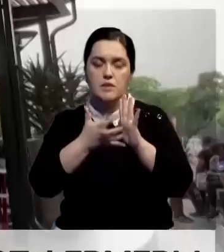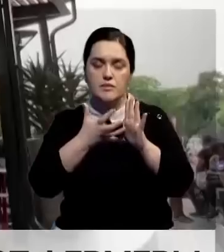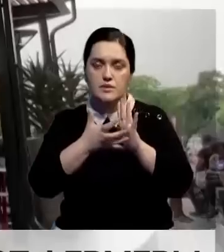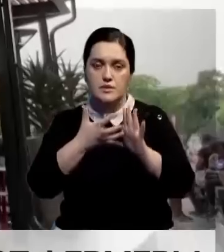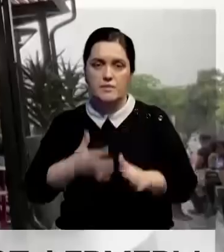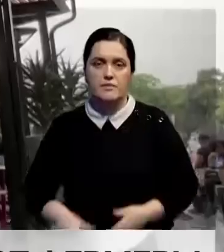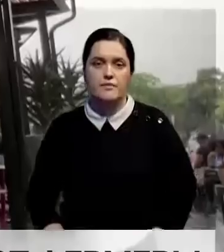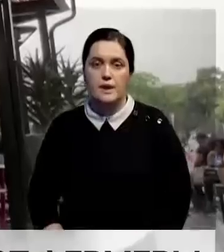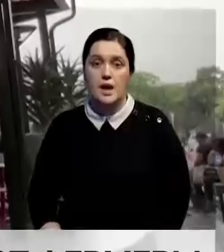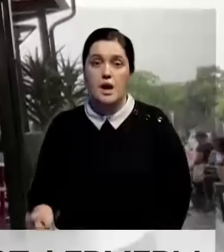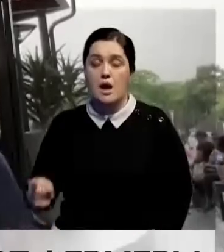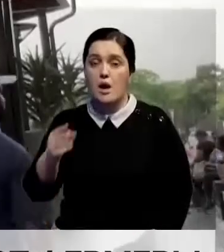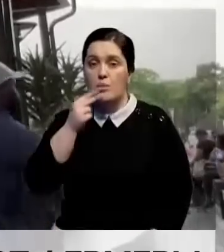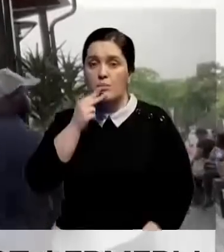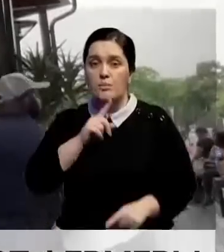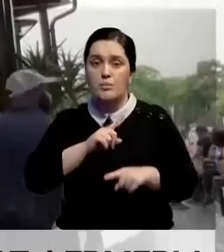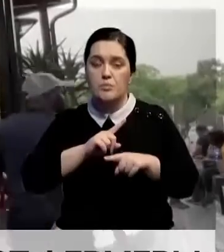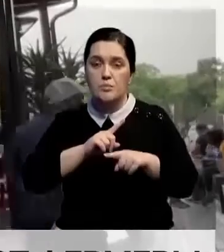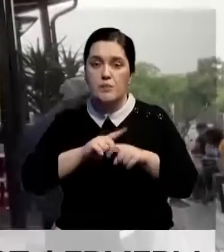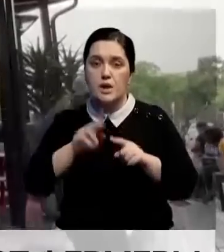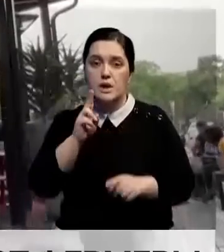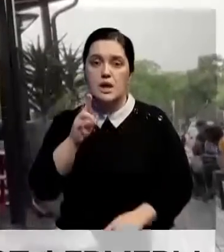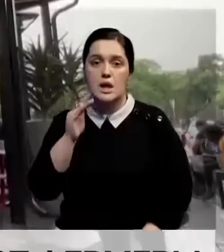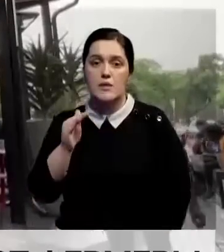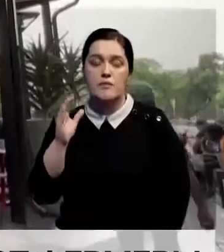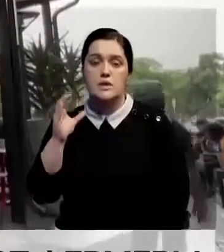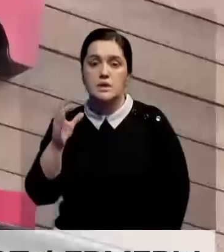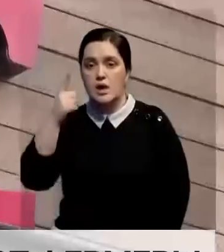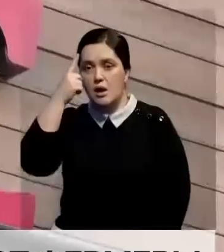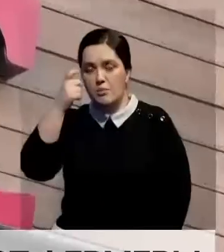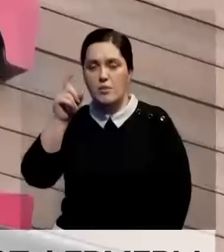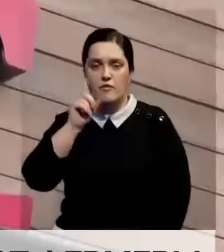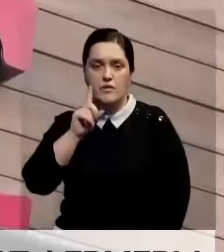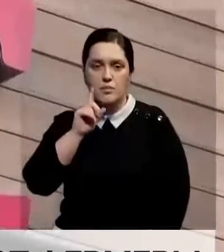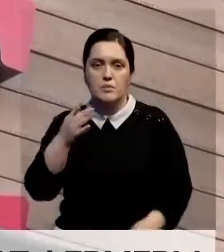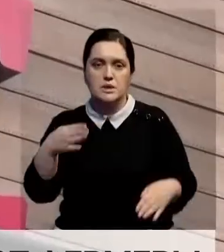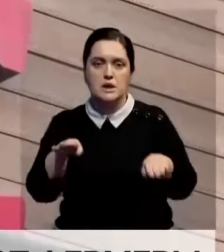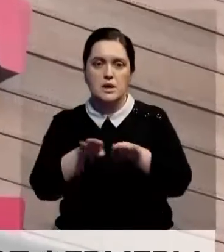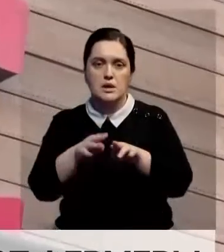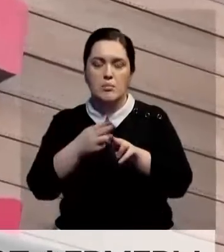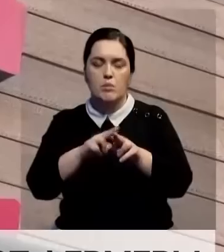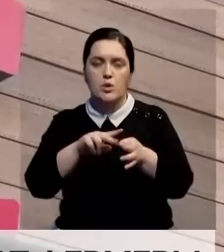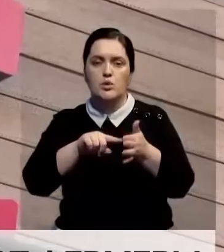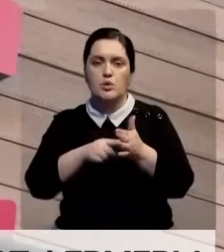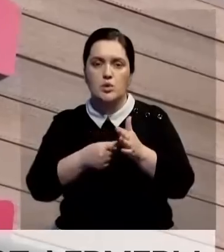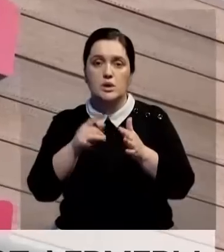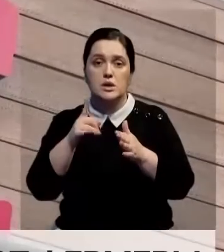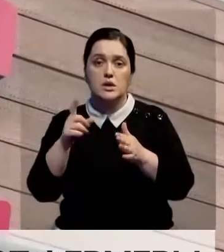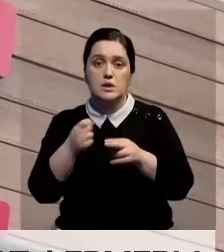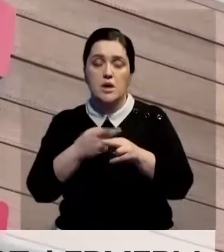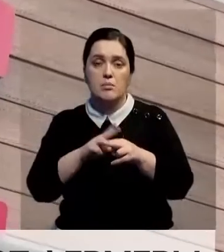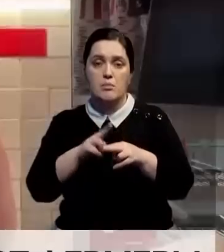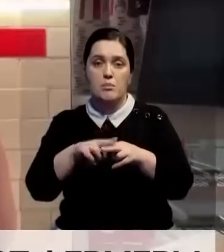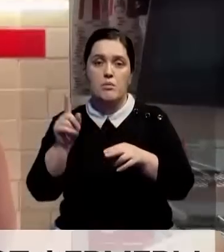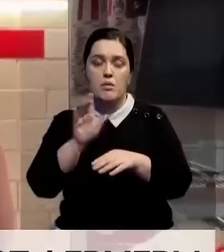товаров. Точки быстрого питания, в том числе KFC, объявили о временном закрытии некоторых своих кафе в стране из-за перебоев